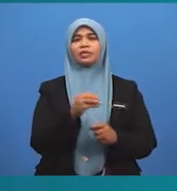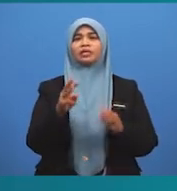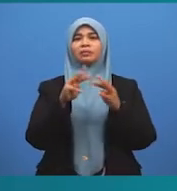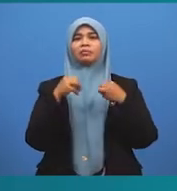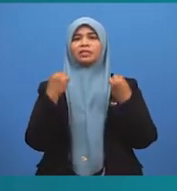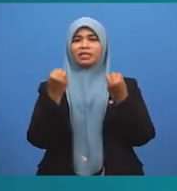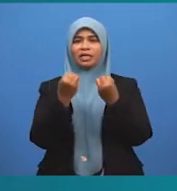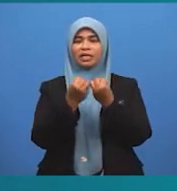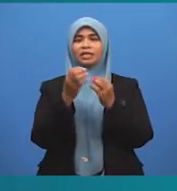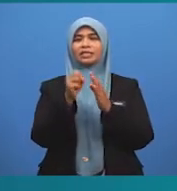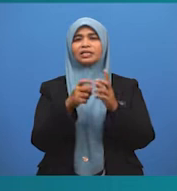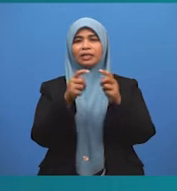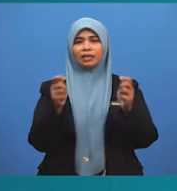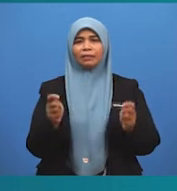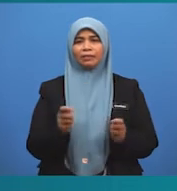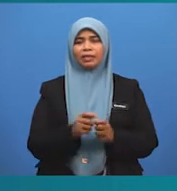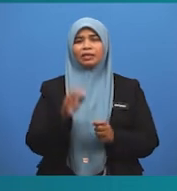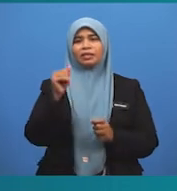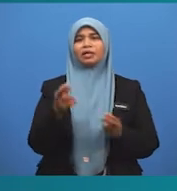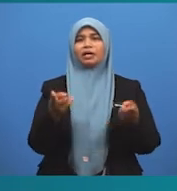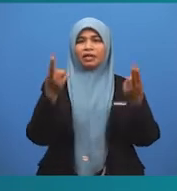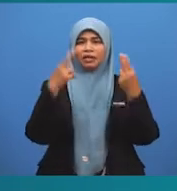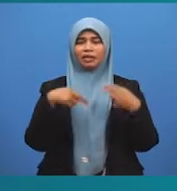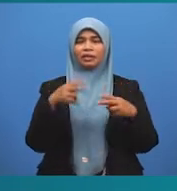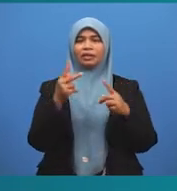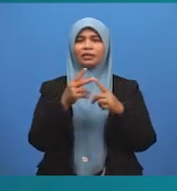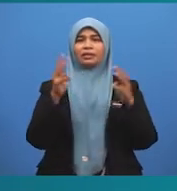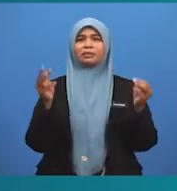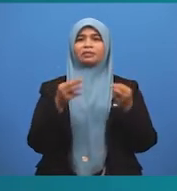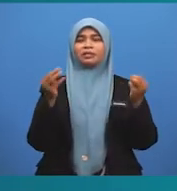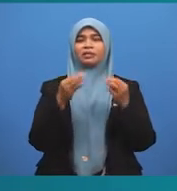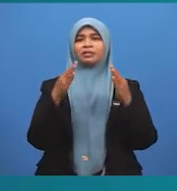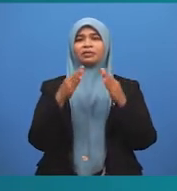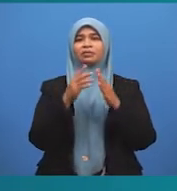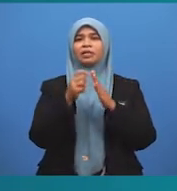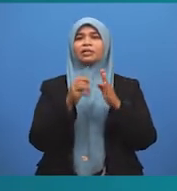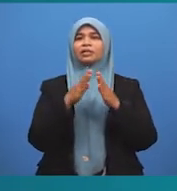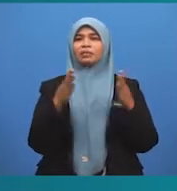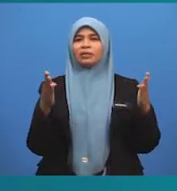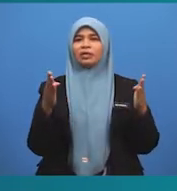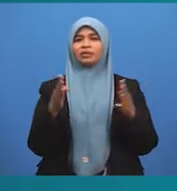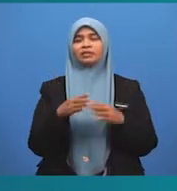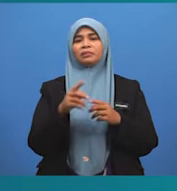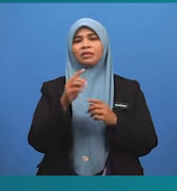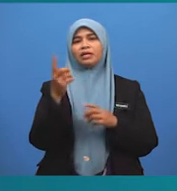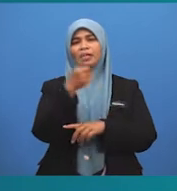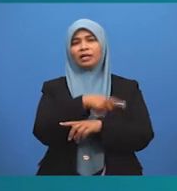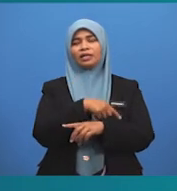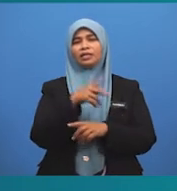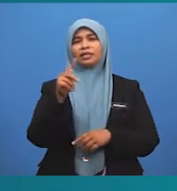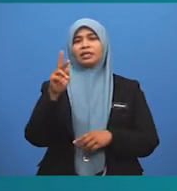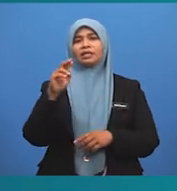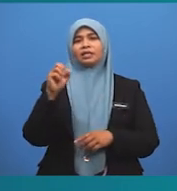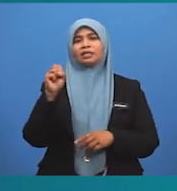tetamu dan masyarakat setempat yang hadir ke majlis rumah terbuka sempena